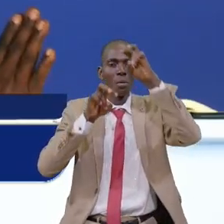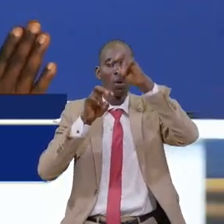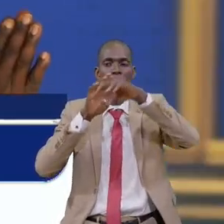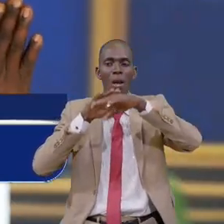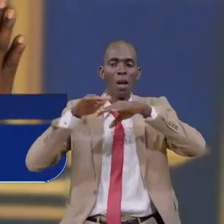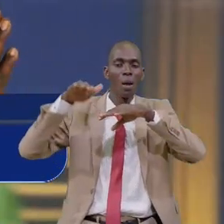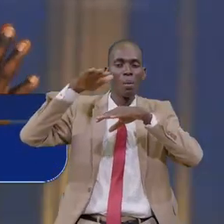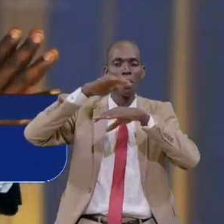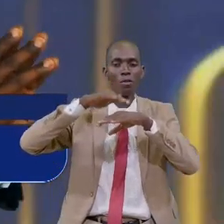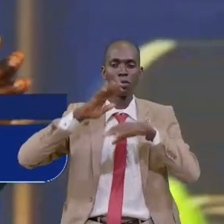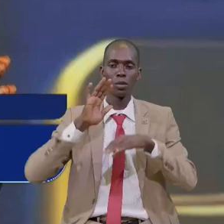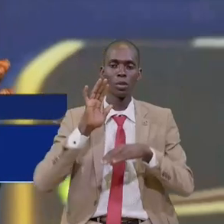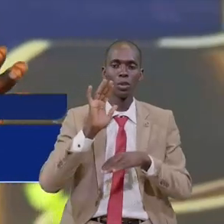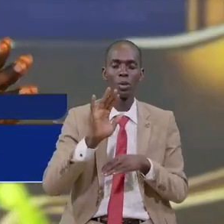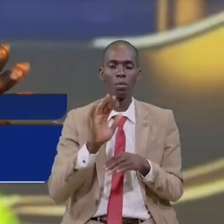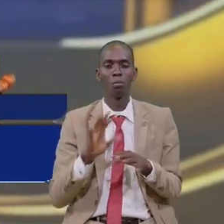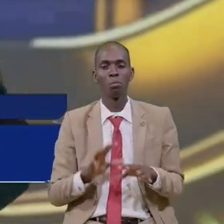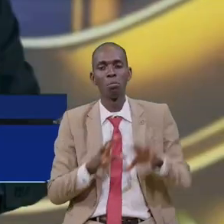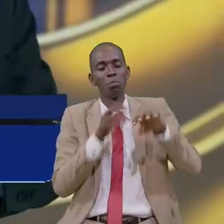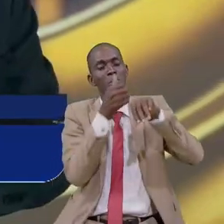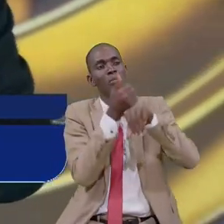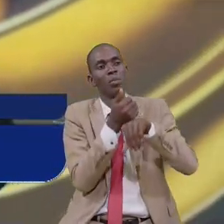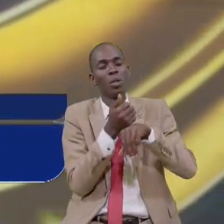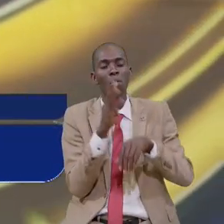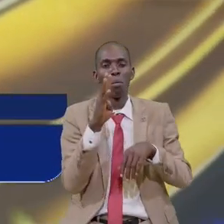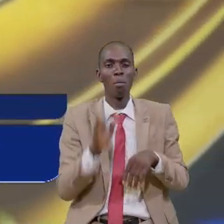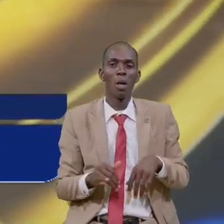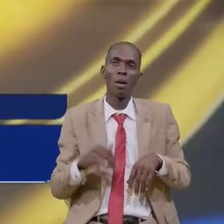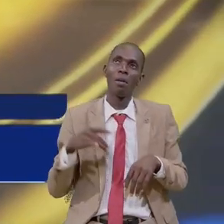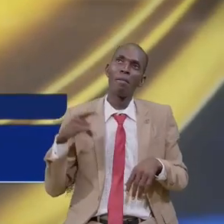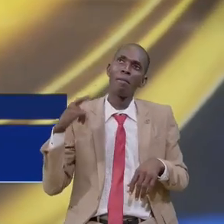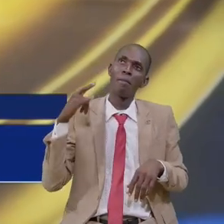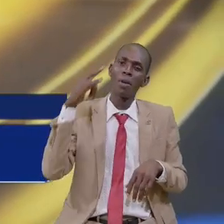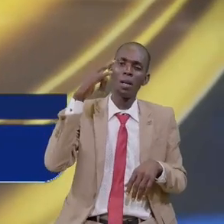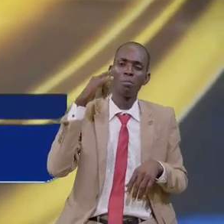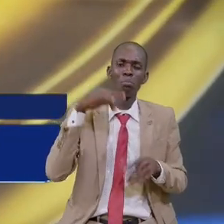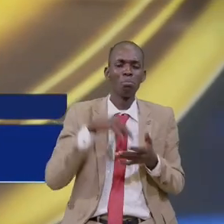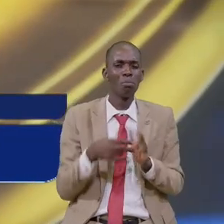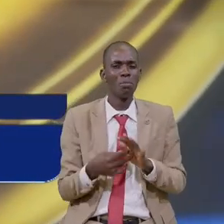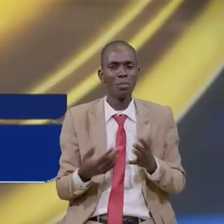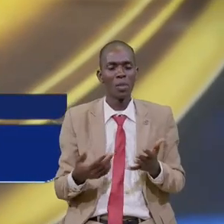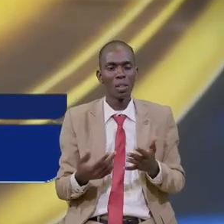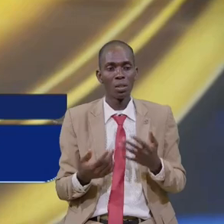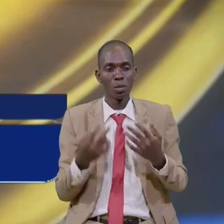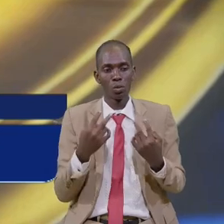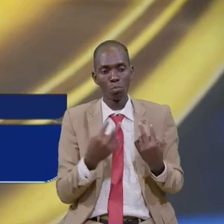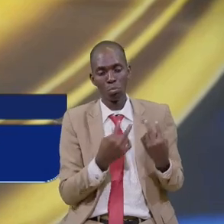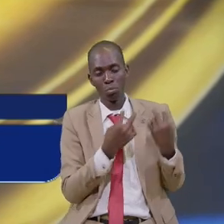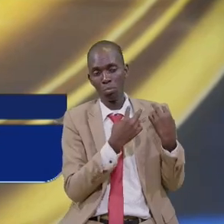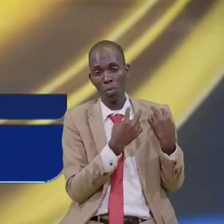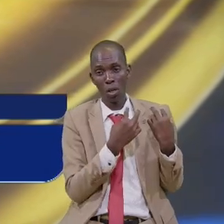au-dessus de tes montagnes. Ça veut dire quoi? Regarde un peu en